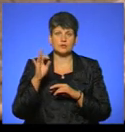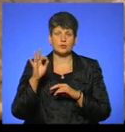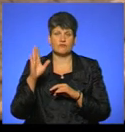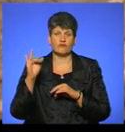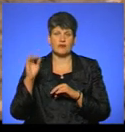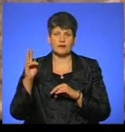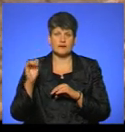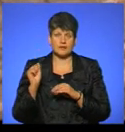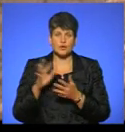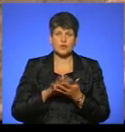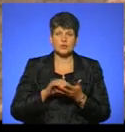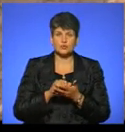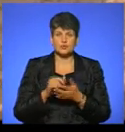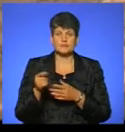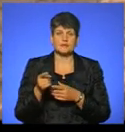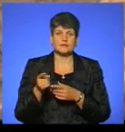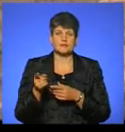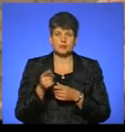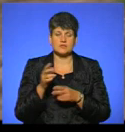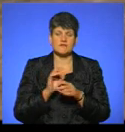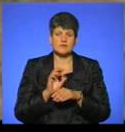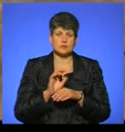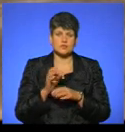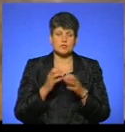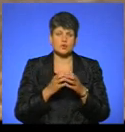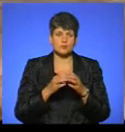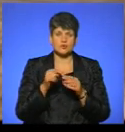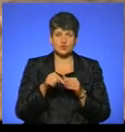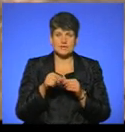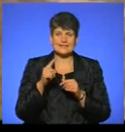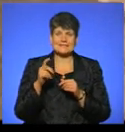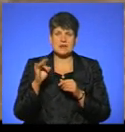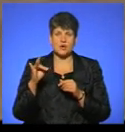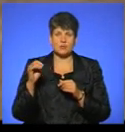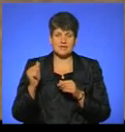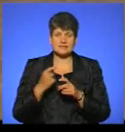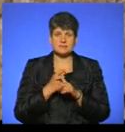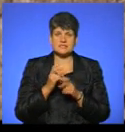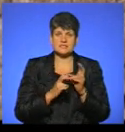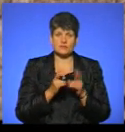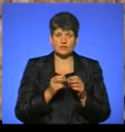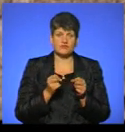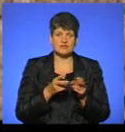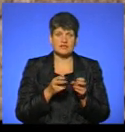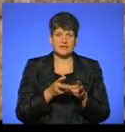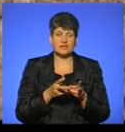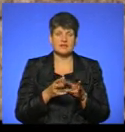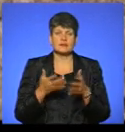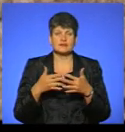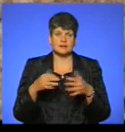підприємство «Тернопільська виробнича будівельна група». Сюди Зарубинецький спиртозавод вивозить відходи виробництва.